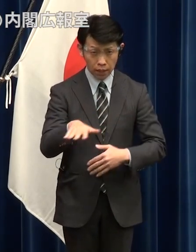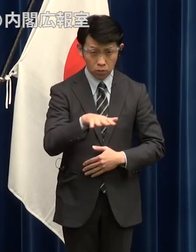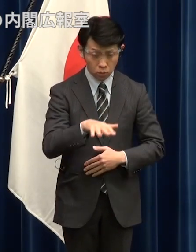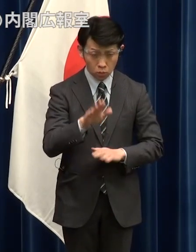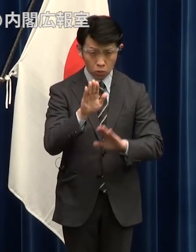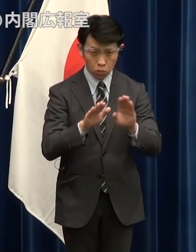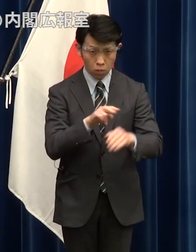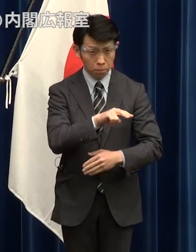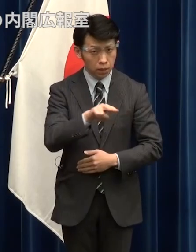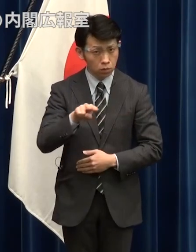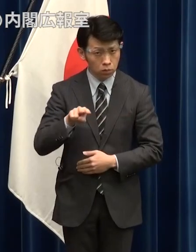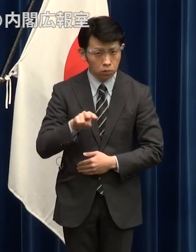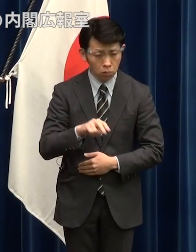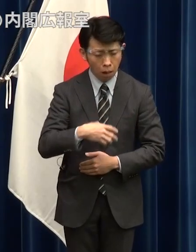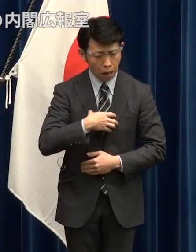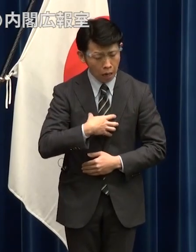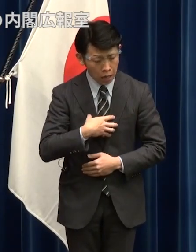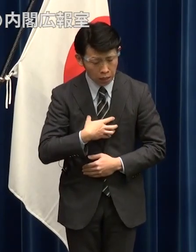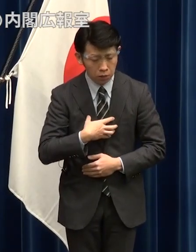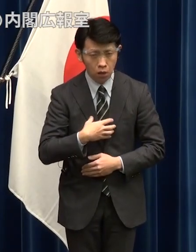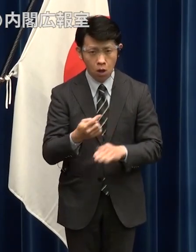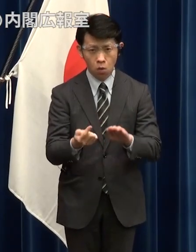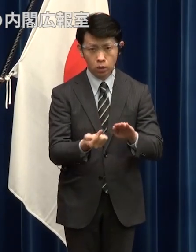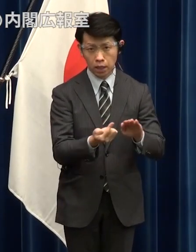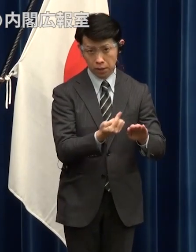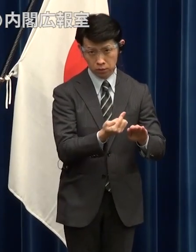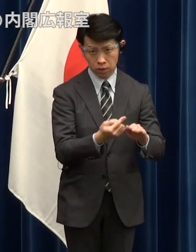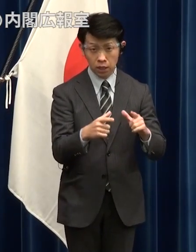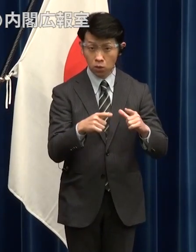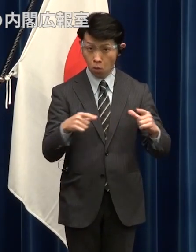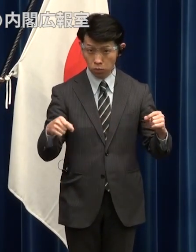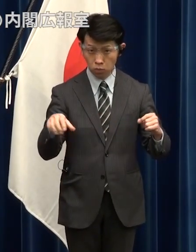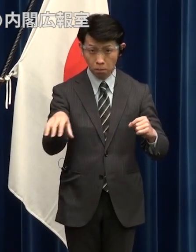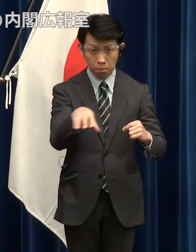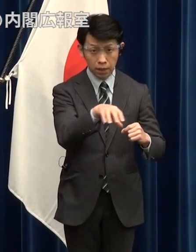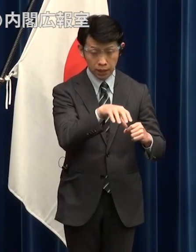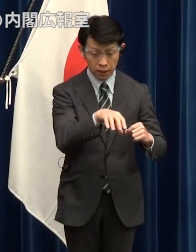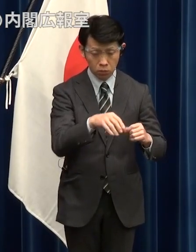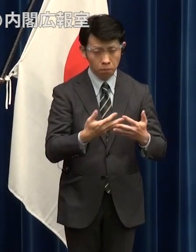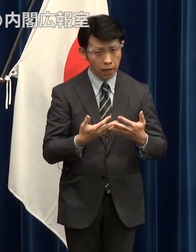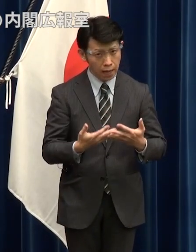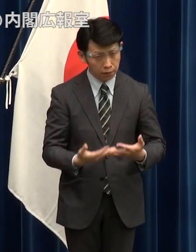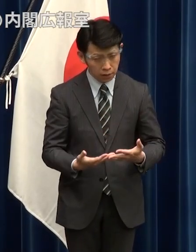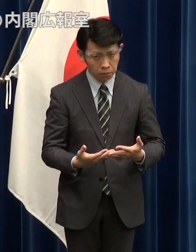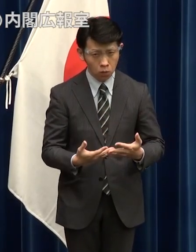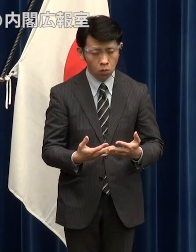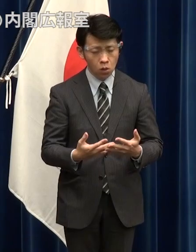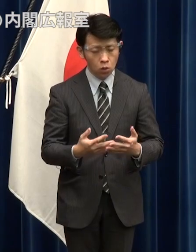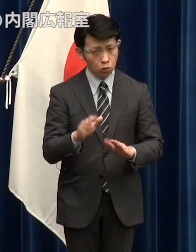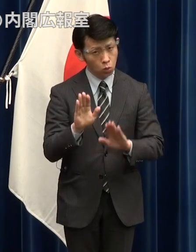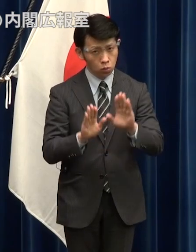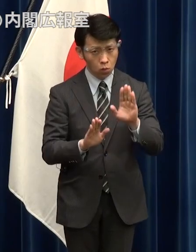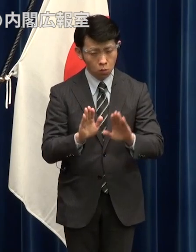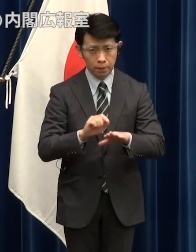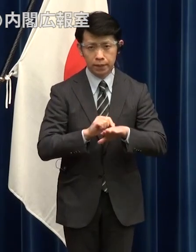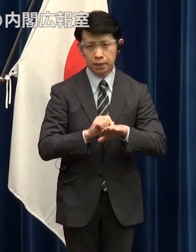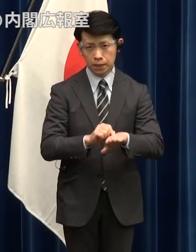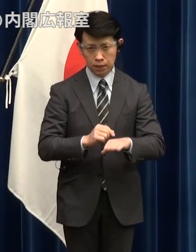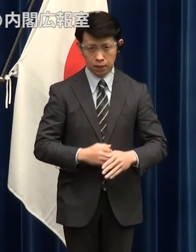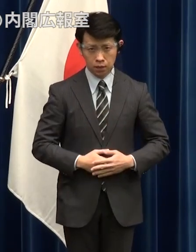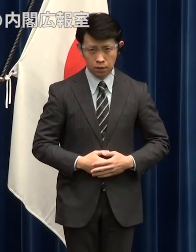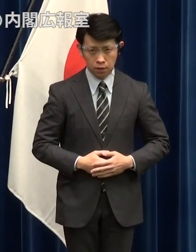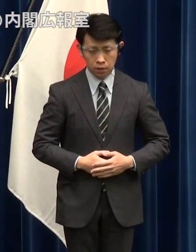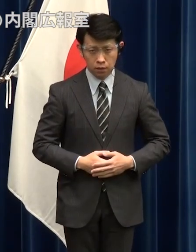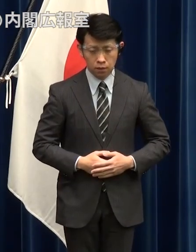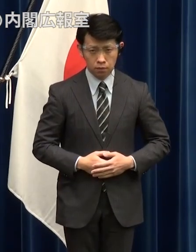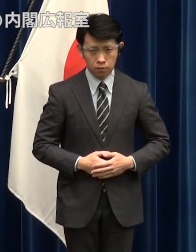化流動化しています。我が国をめぐる安全保障環境も厳しさを増しています。